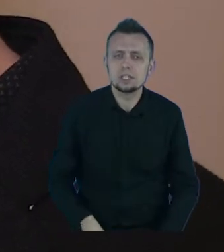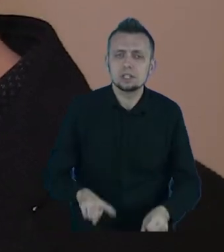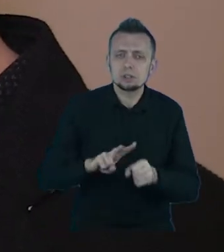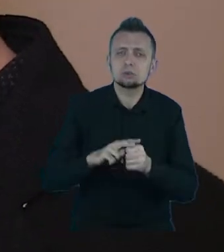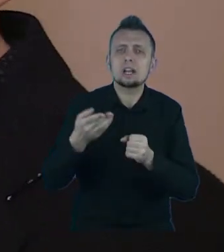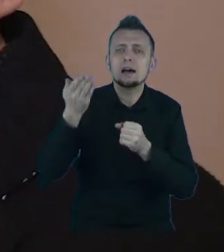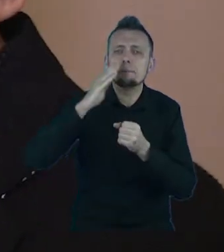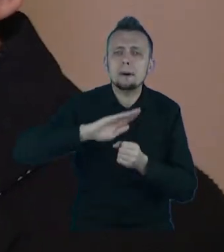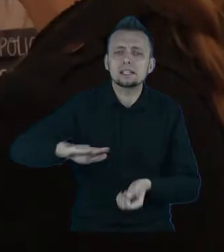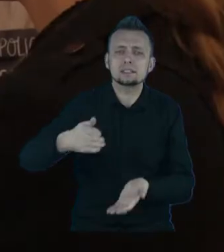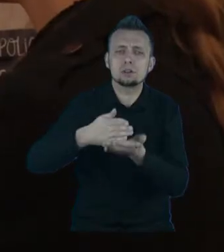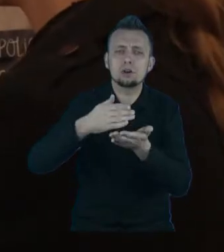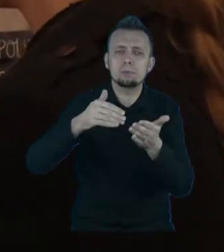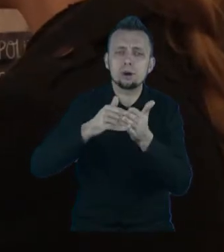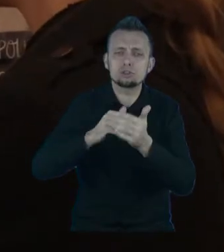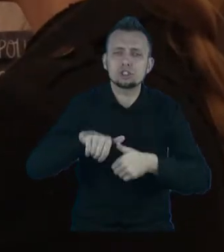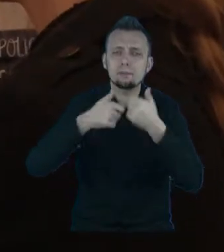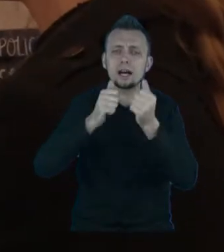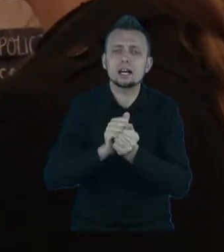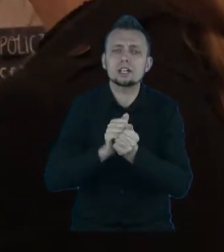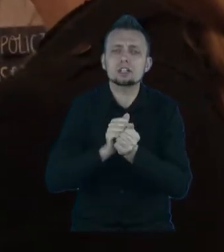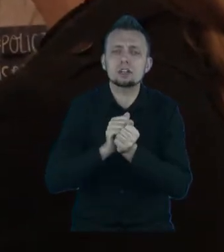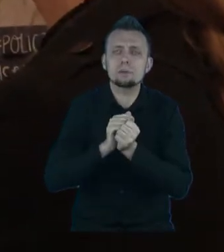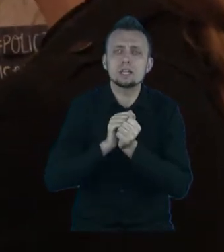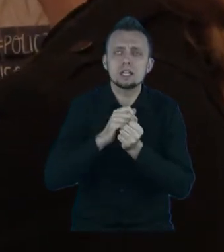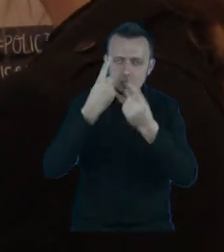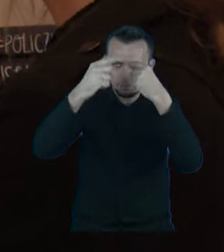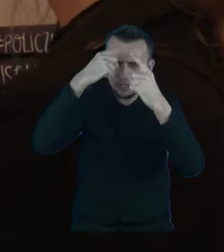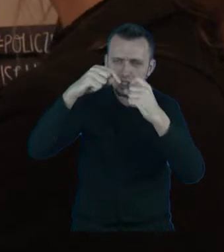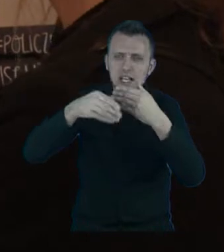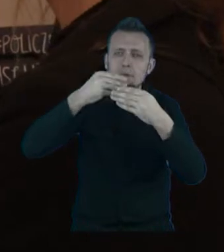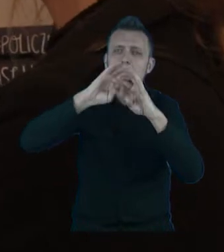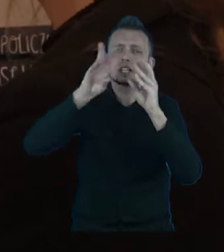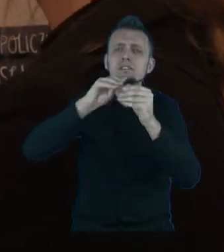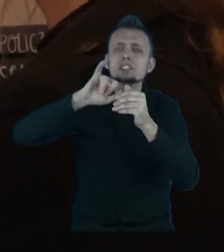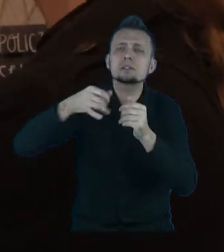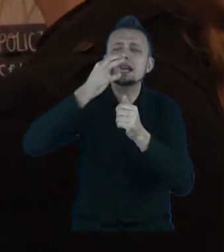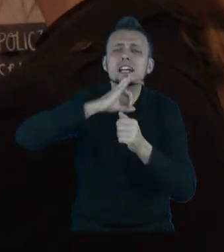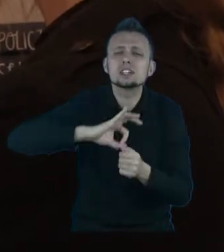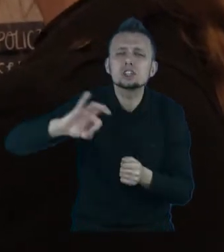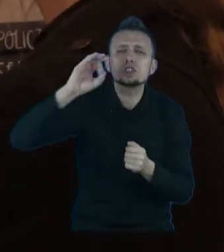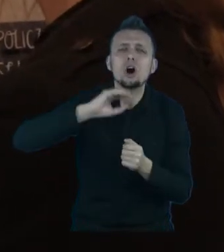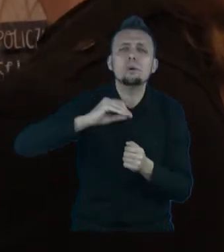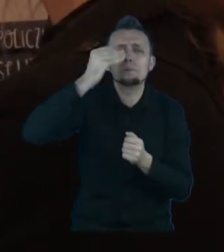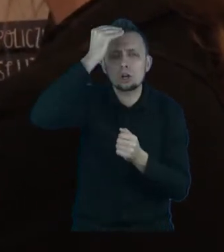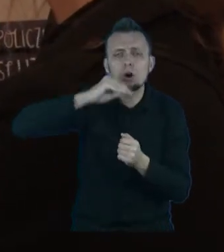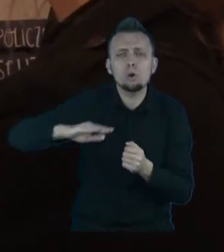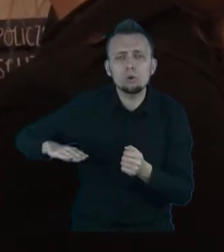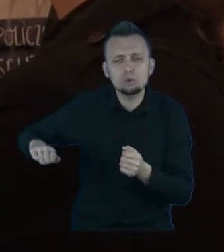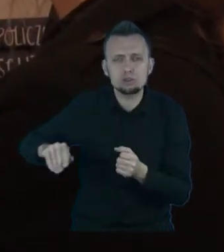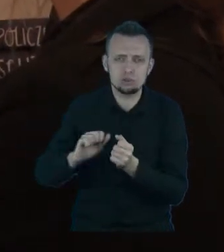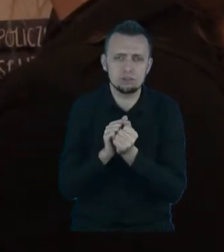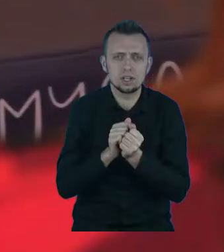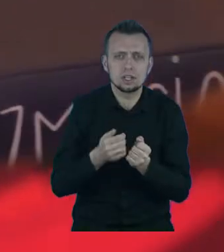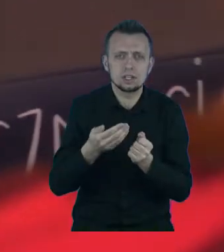i podmiotowość ucznia, na pewno jest wielkim wyzwaniem dla polskiego systemu oświaty, ale nie niewykonalnym, bo wiele krajów,